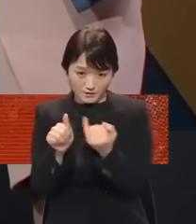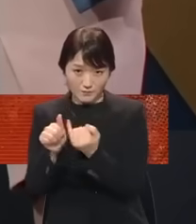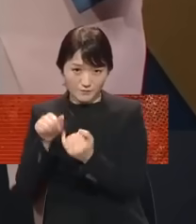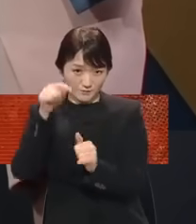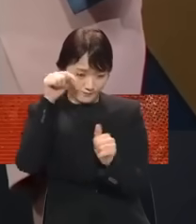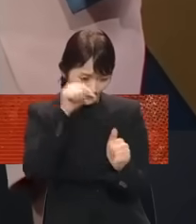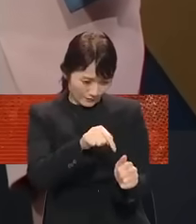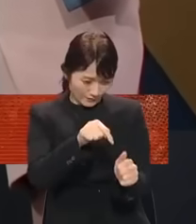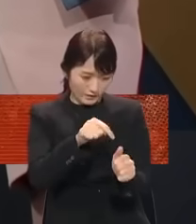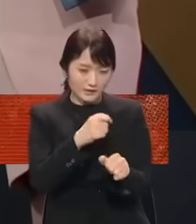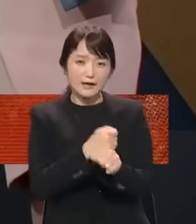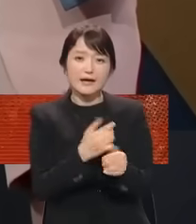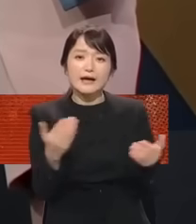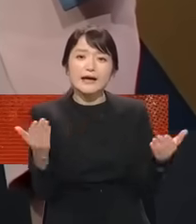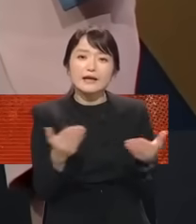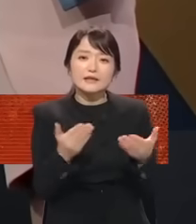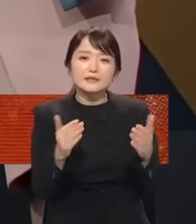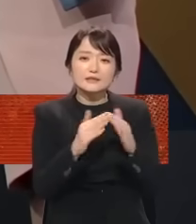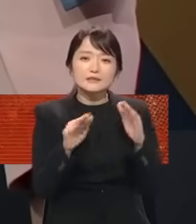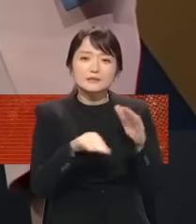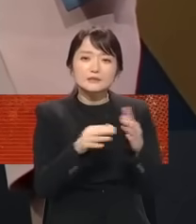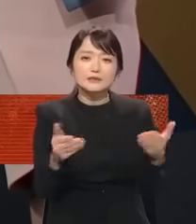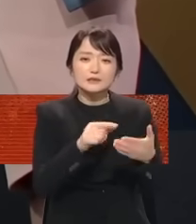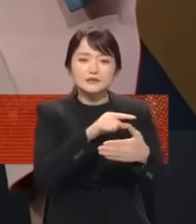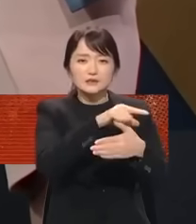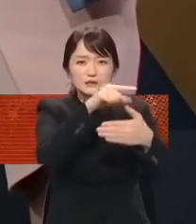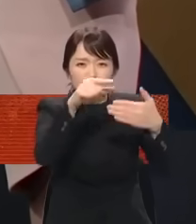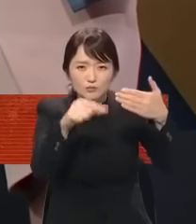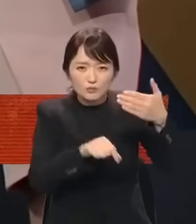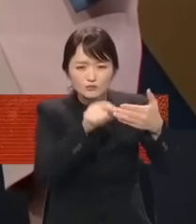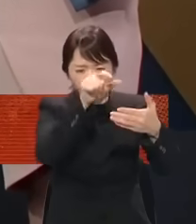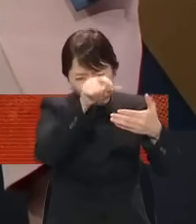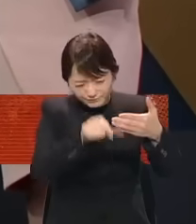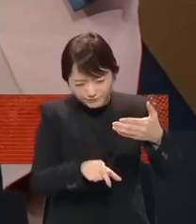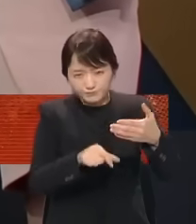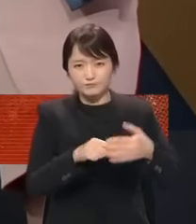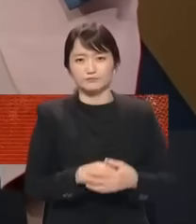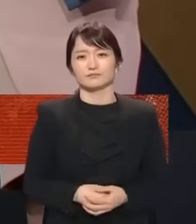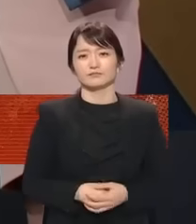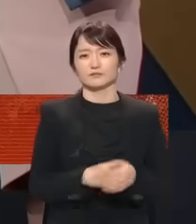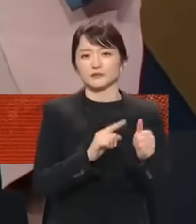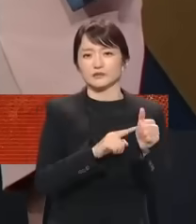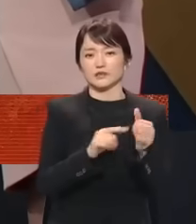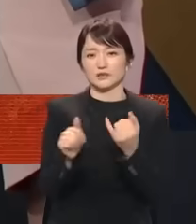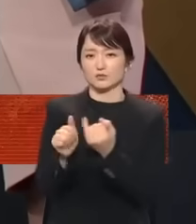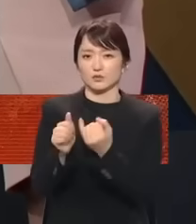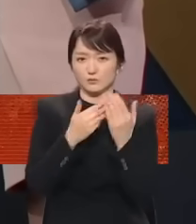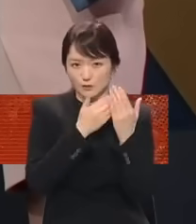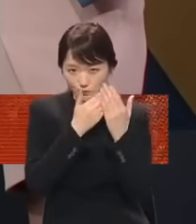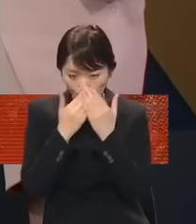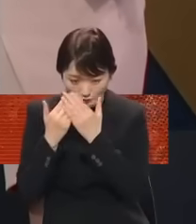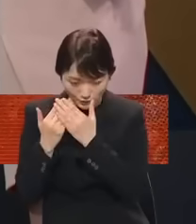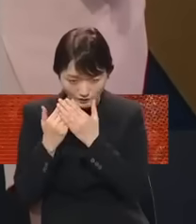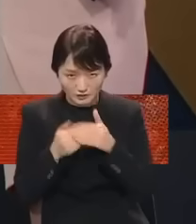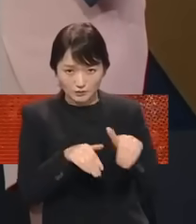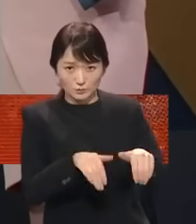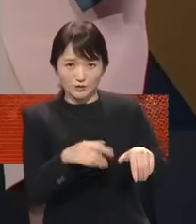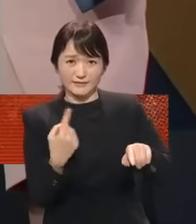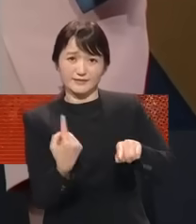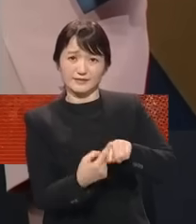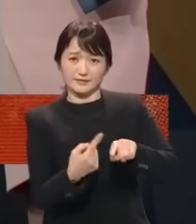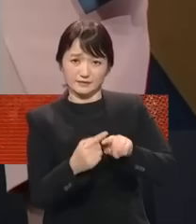지시로 해야 할 집안일 목록을 적은 겁니다 이렇게 남성은 부부와 동거하면서 노예나